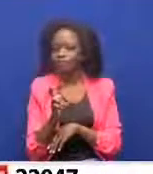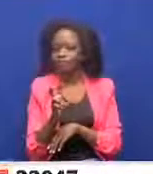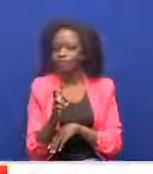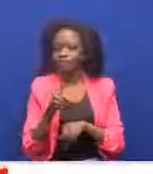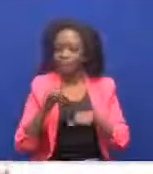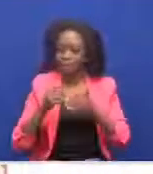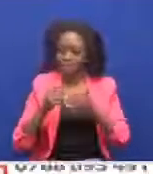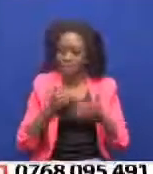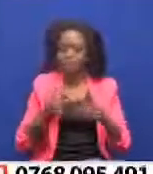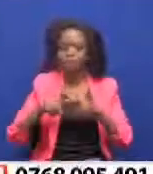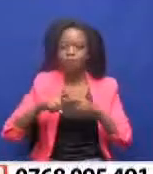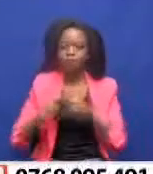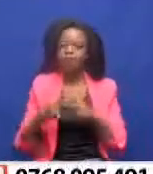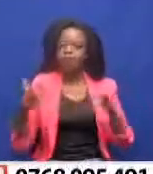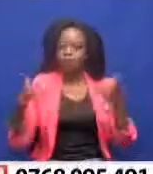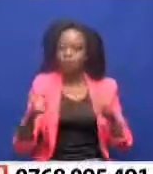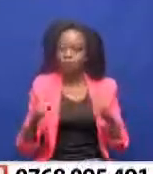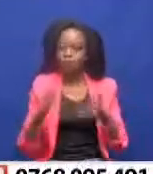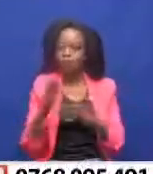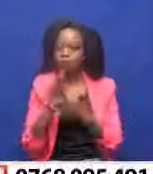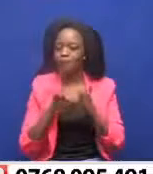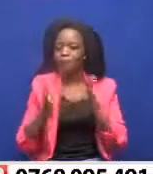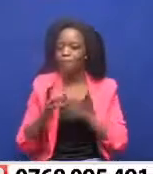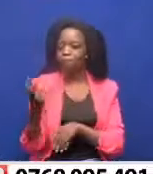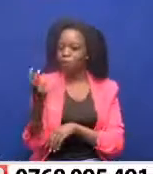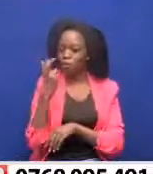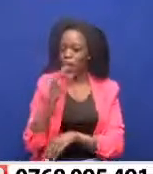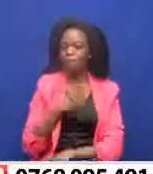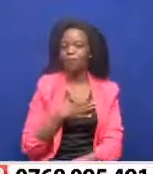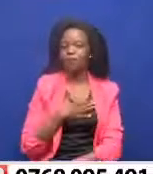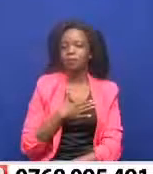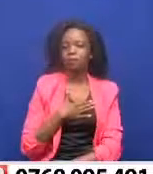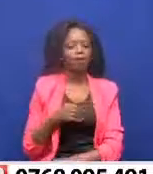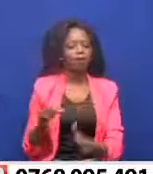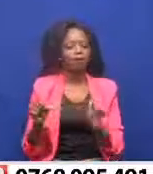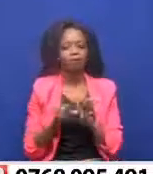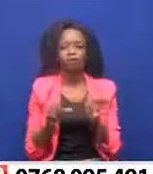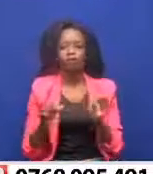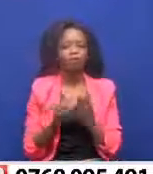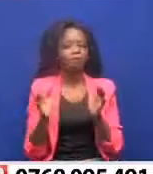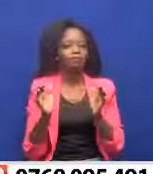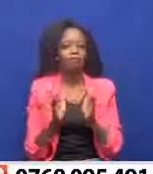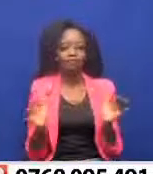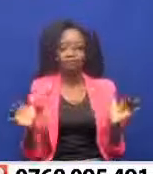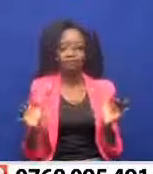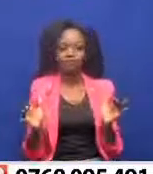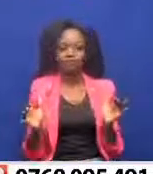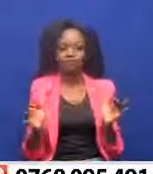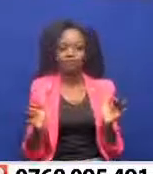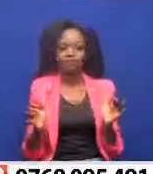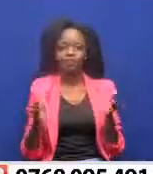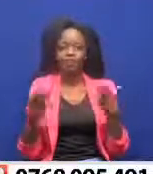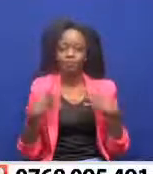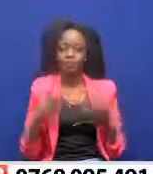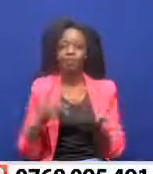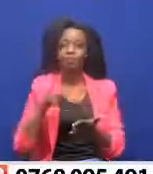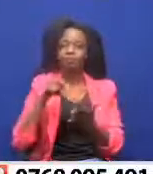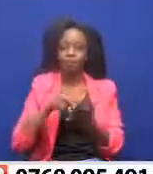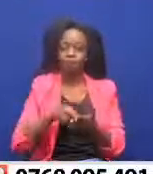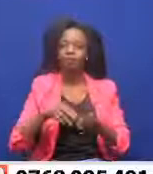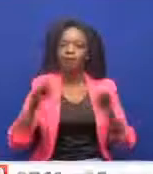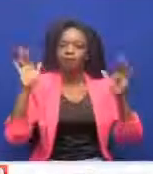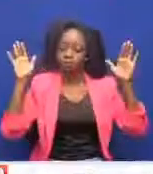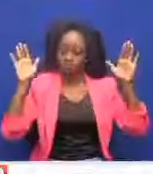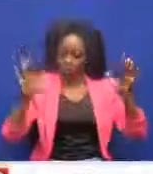Mechi kabla ianze wale washani sport pia niko. Mungu mmoja ilikuwa ni shida bana. Walinipa standing ovation. Wote